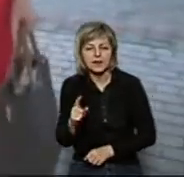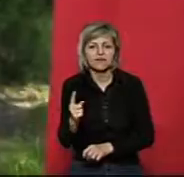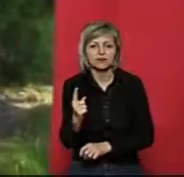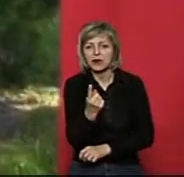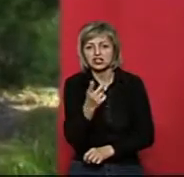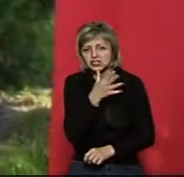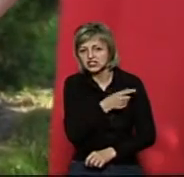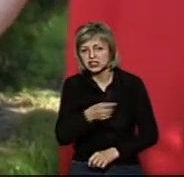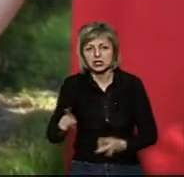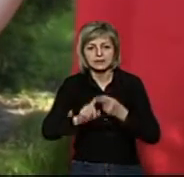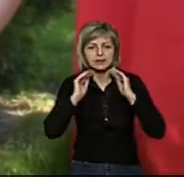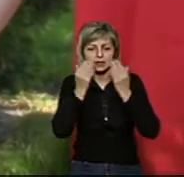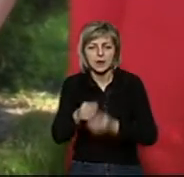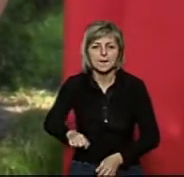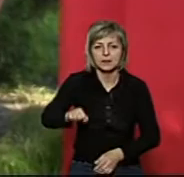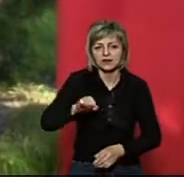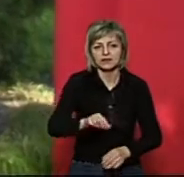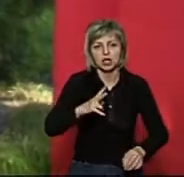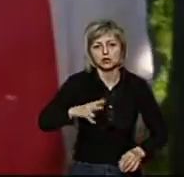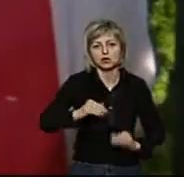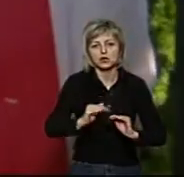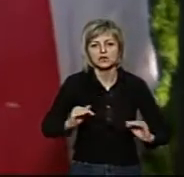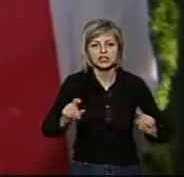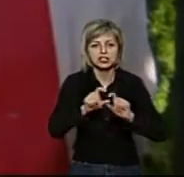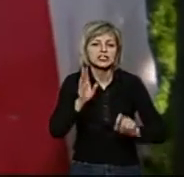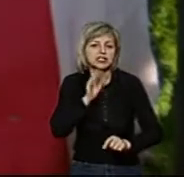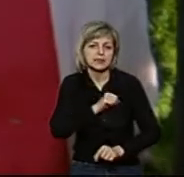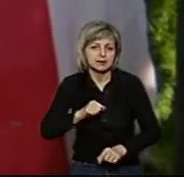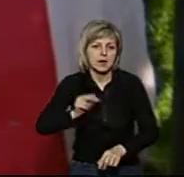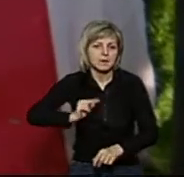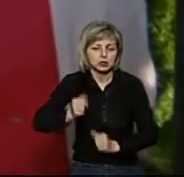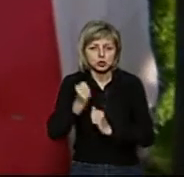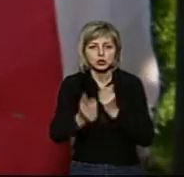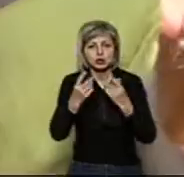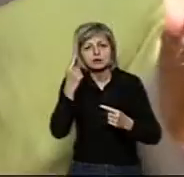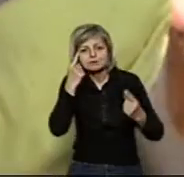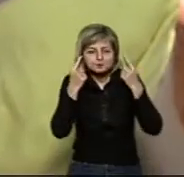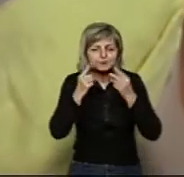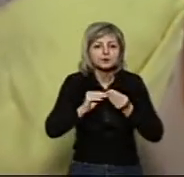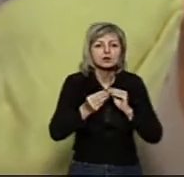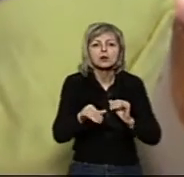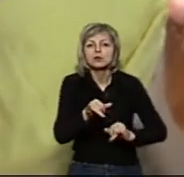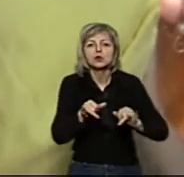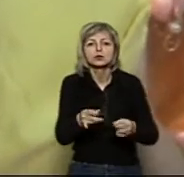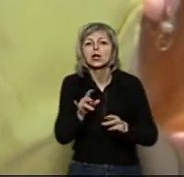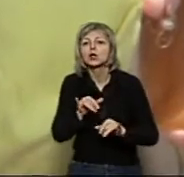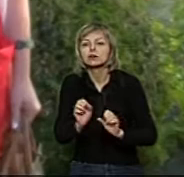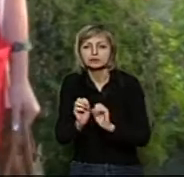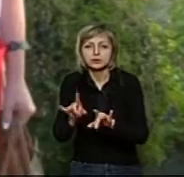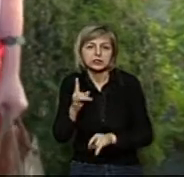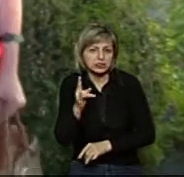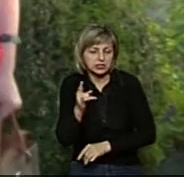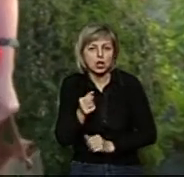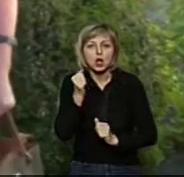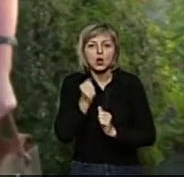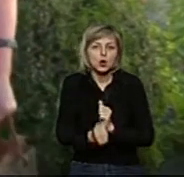за час карантину привела доньку до дитсадка. Жінка працює. Каже, щодня вирішувала проблеми, з ким залишити дитину.